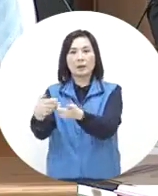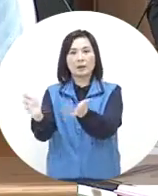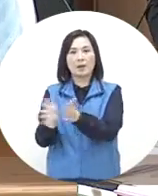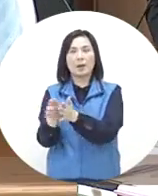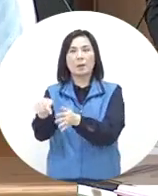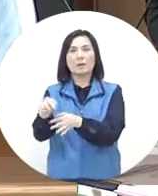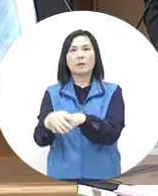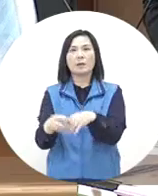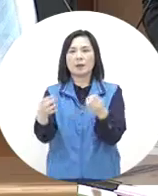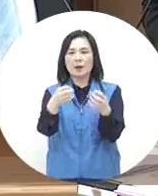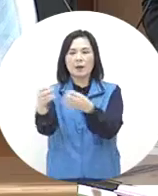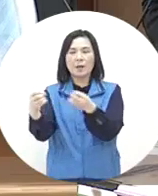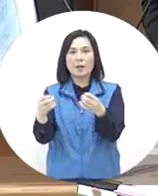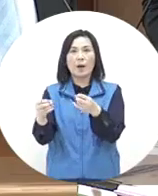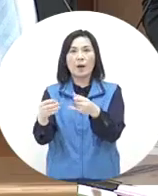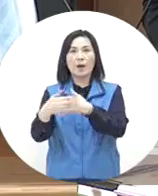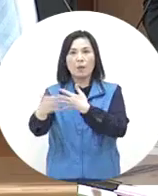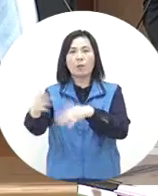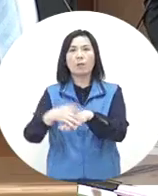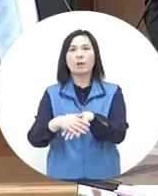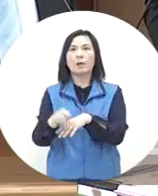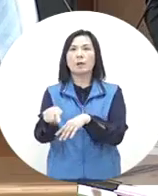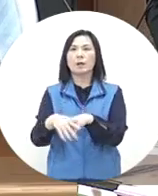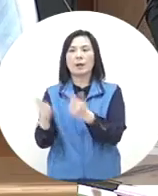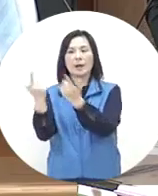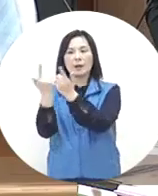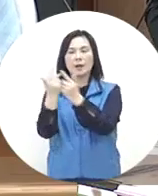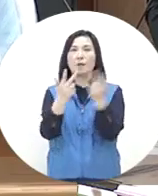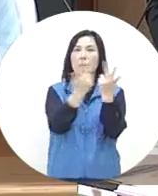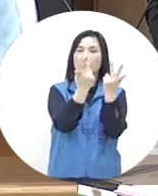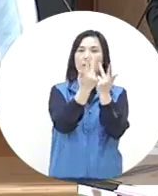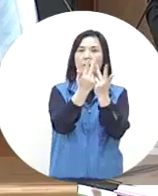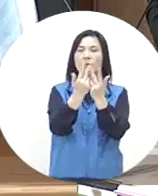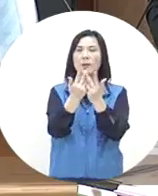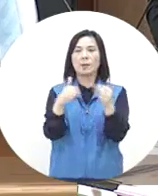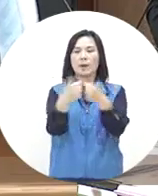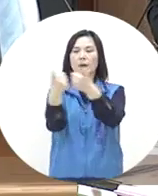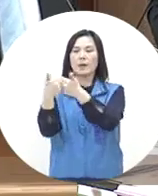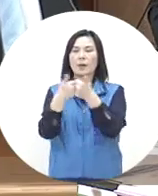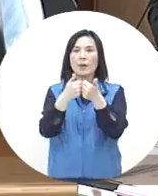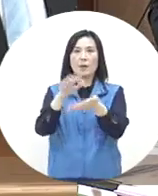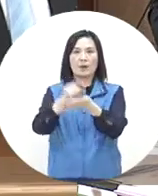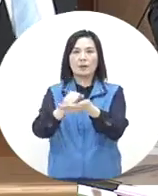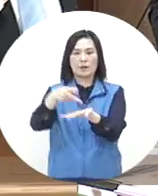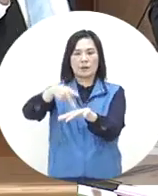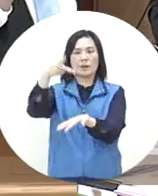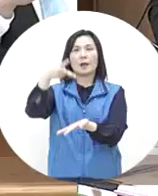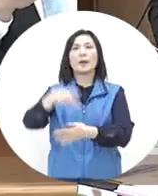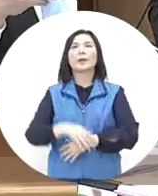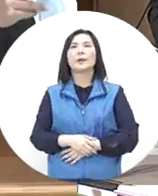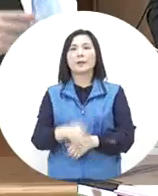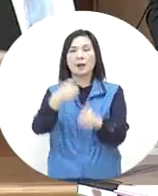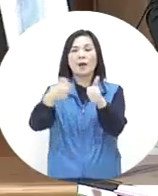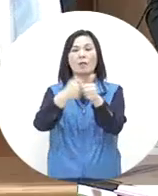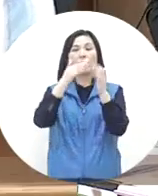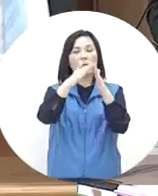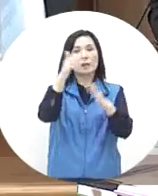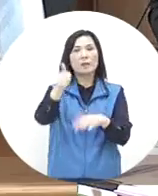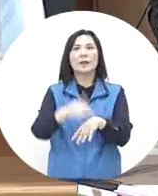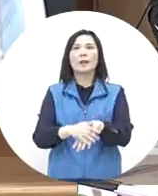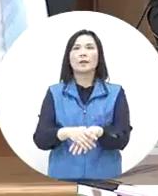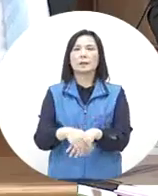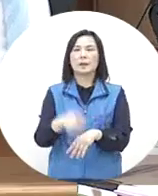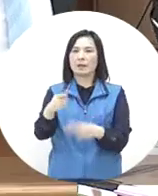回到。 市长，我看双北的论坛的记录哦，有两次啦，哦，包括副市长陈吉嘛， 对， 他有一次是视讯会议，